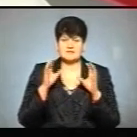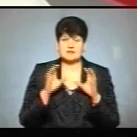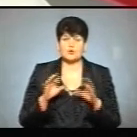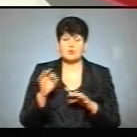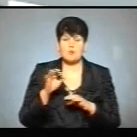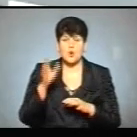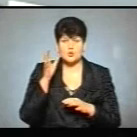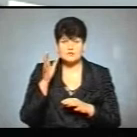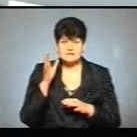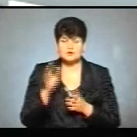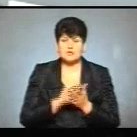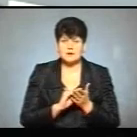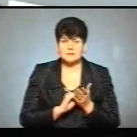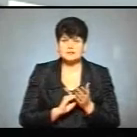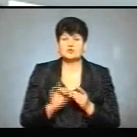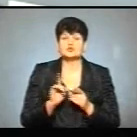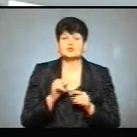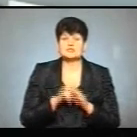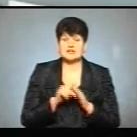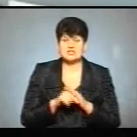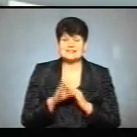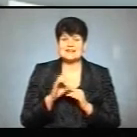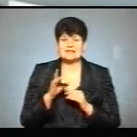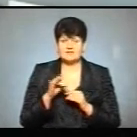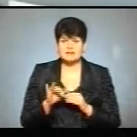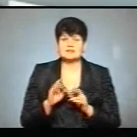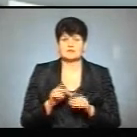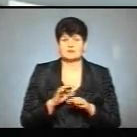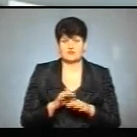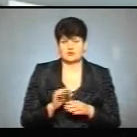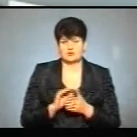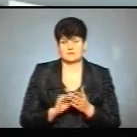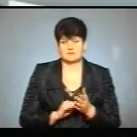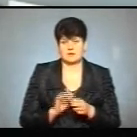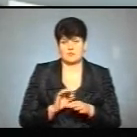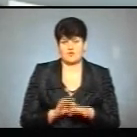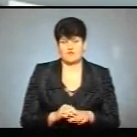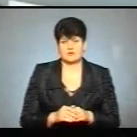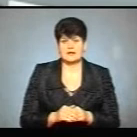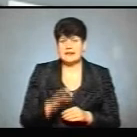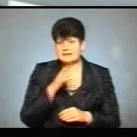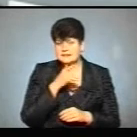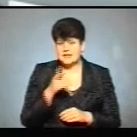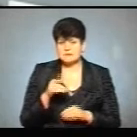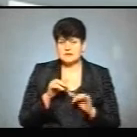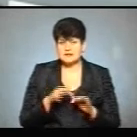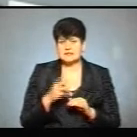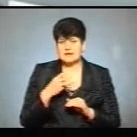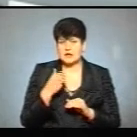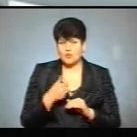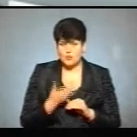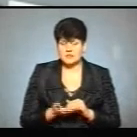про освіту прописано, що таке сертифікація і як вона відбувається, і хто її проводить. Термін дії сертифіката 3